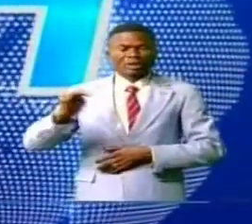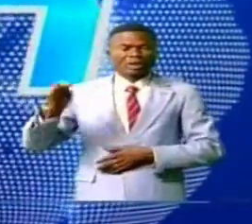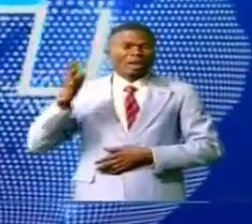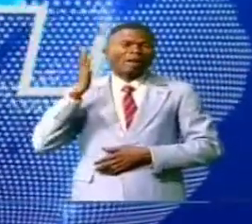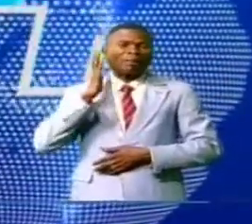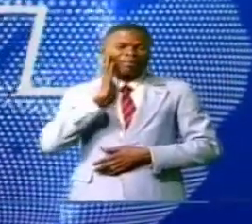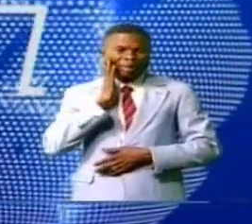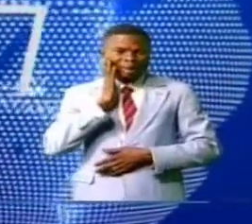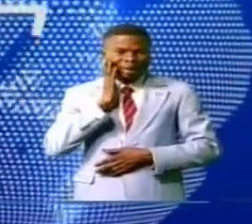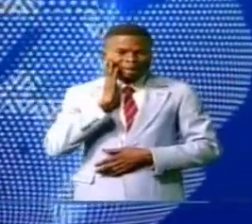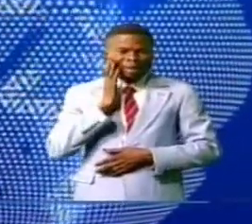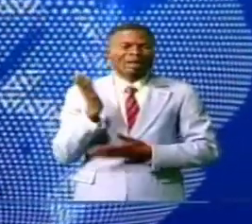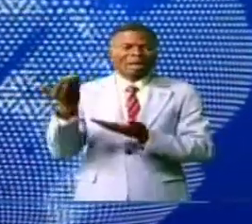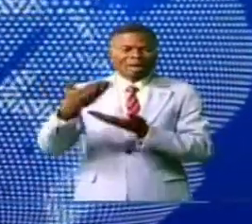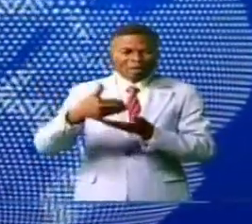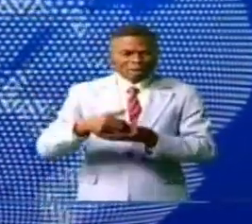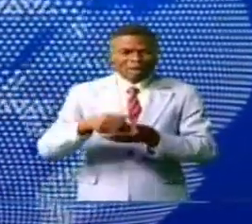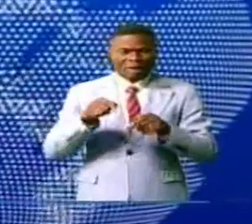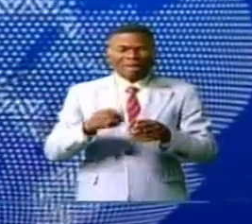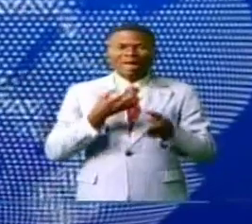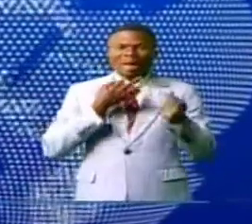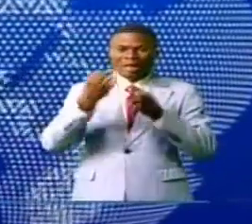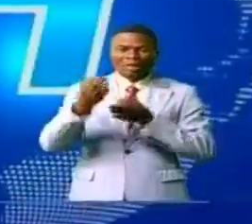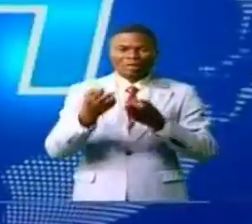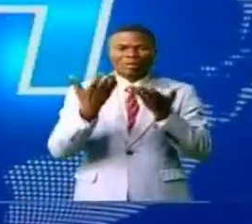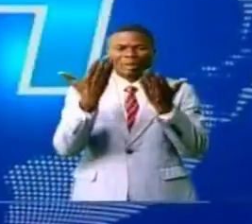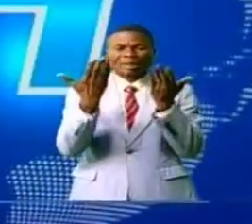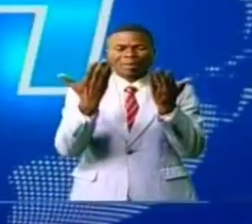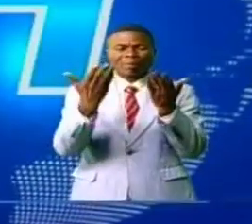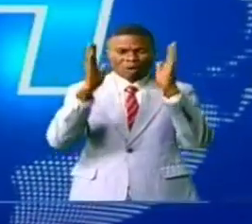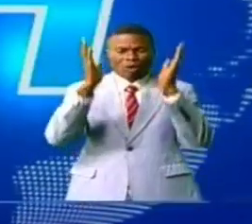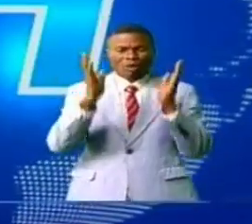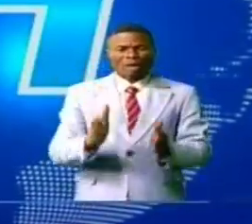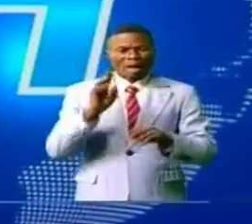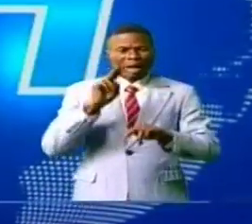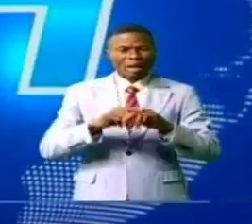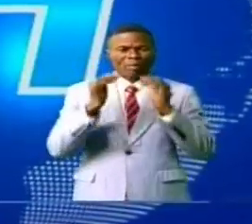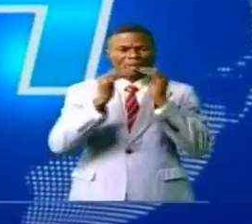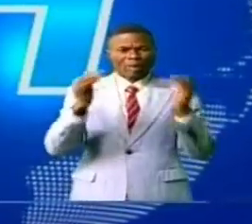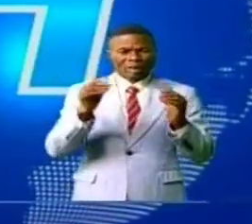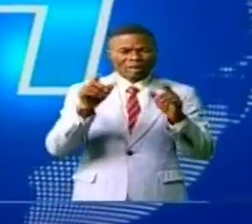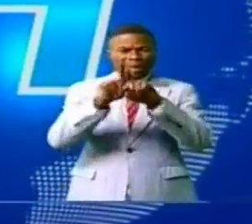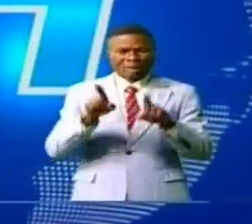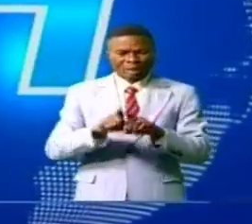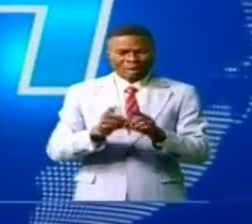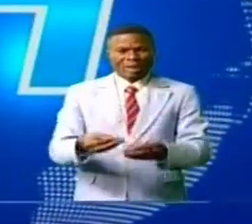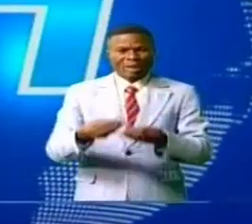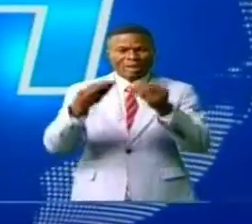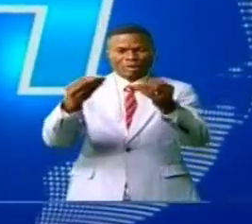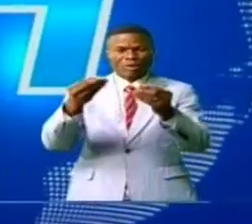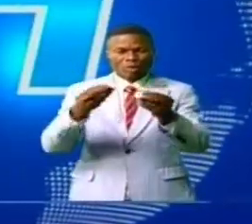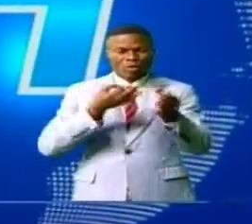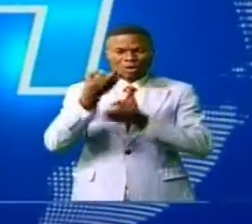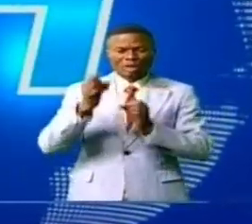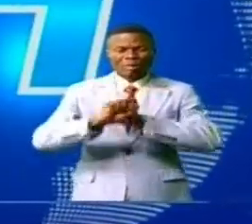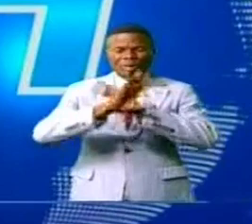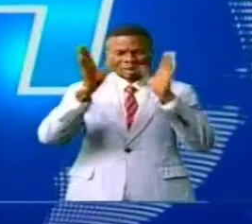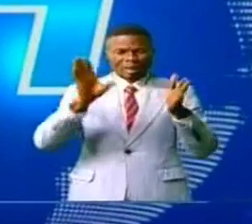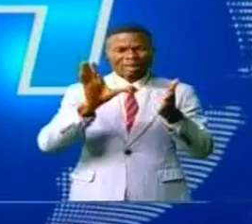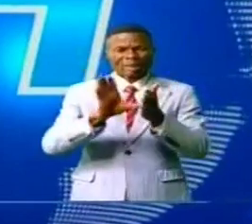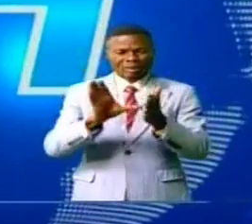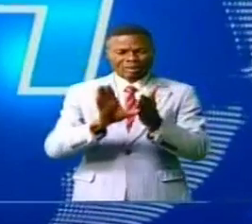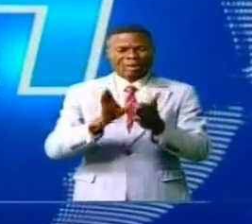Kayembe, revient pour appeler les étudiants au calme et puis donner des éclaircissements. Il est au